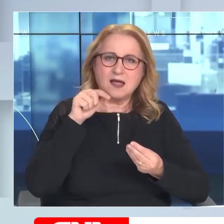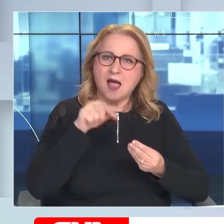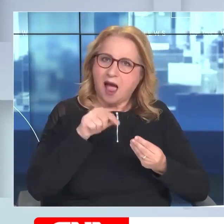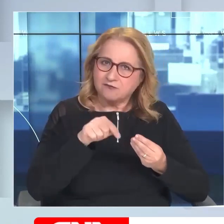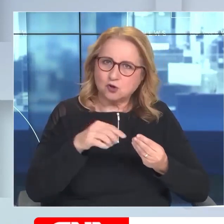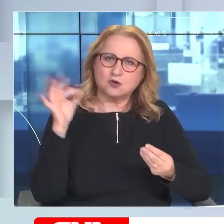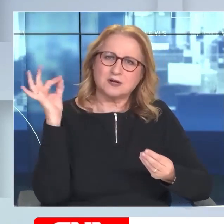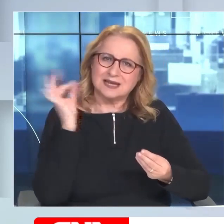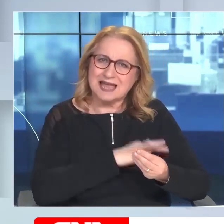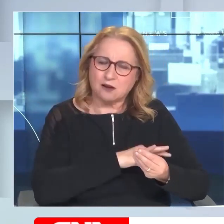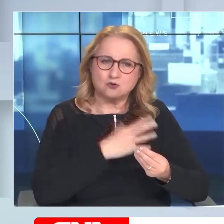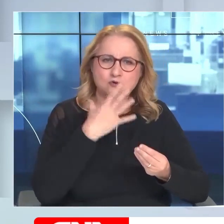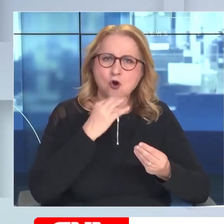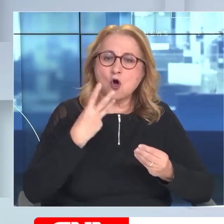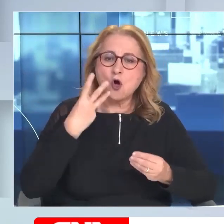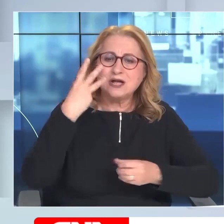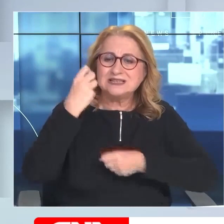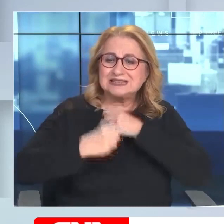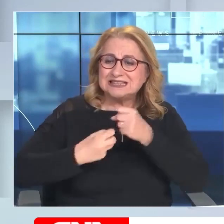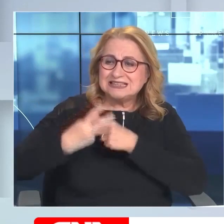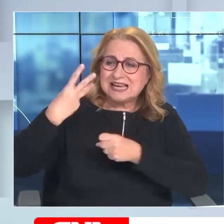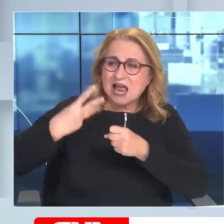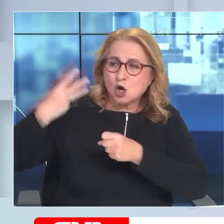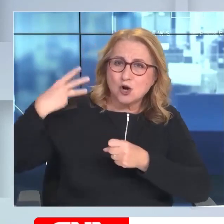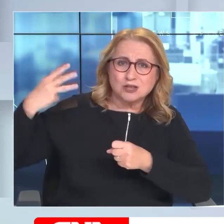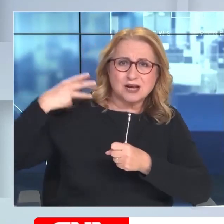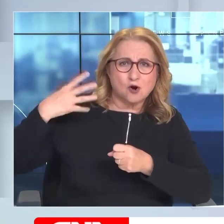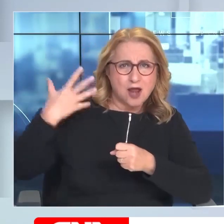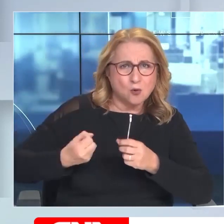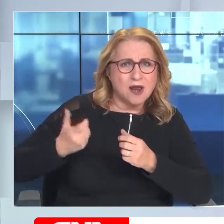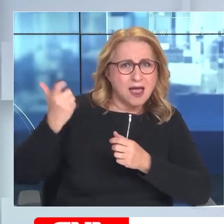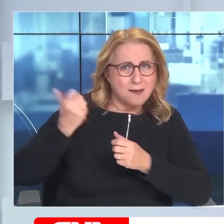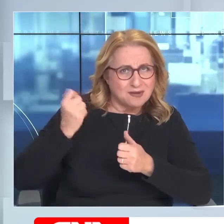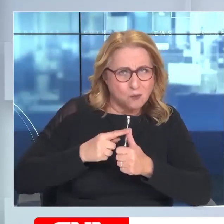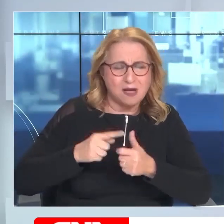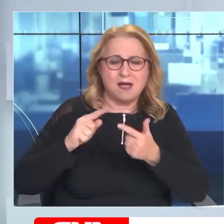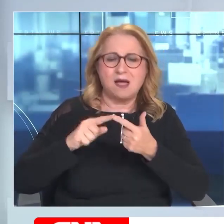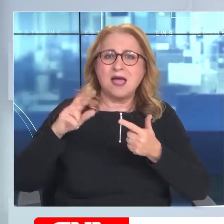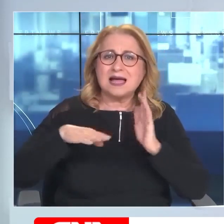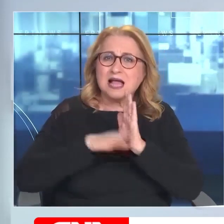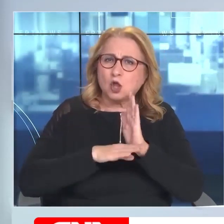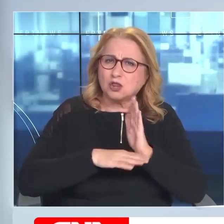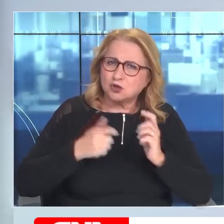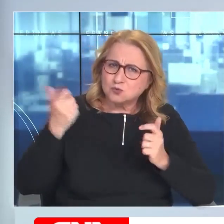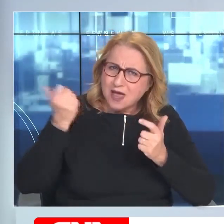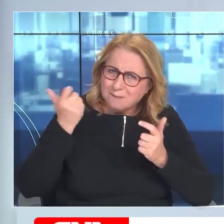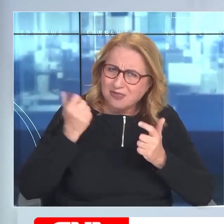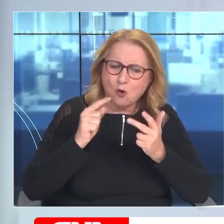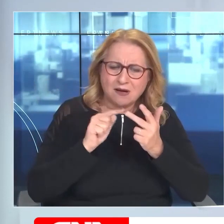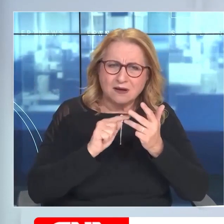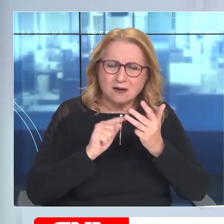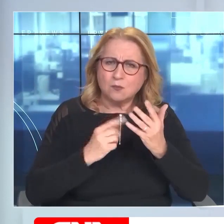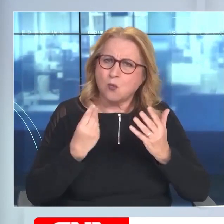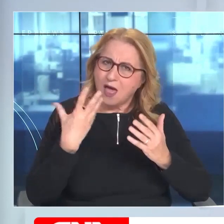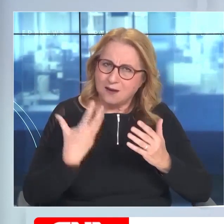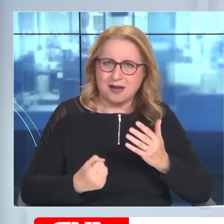συμπαρασύρει προς τα πάνω τριετίες, πολλά επιδόματα τα οποία συνδέονται με τον κατώτατο μισθό. Θέλω να θυμίσω ότι όταν ήρθαμε στα πράγματα ο